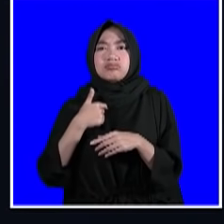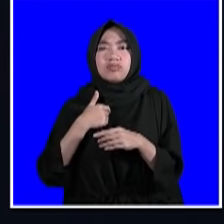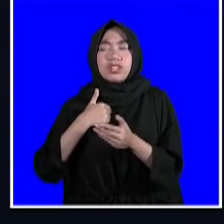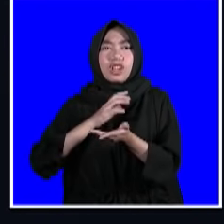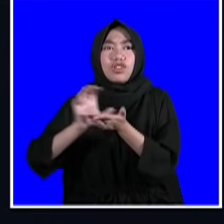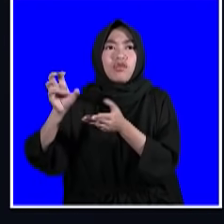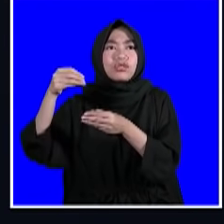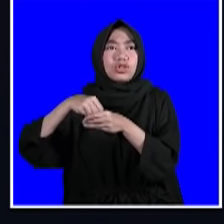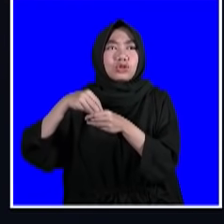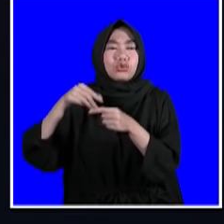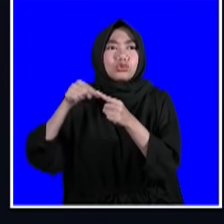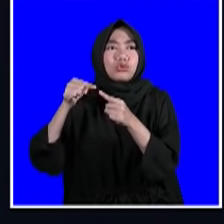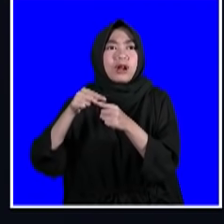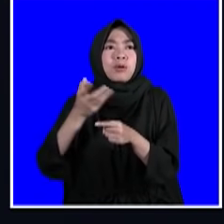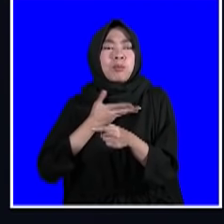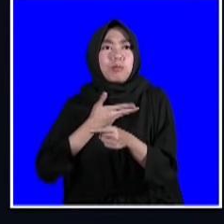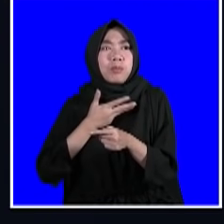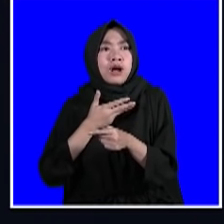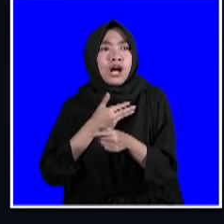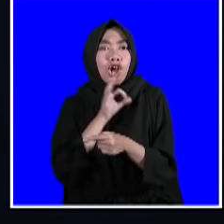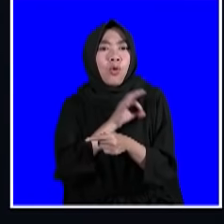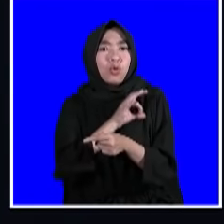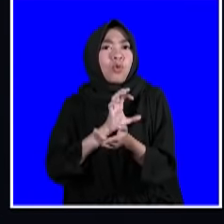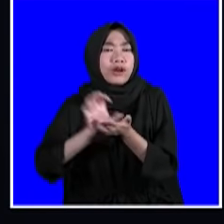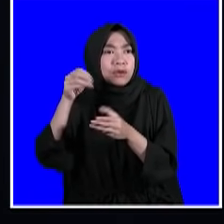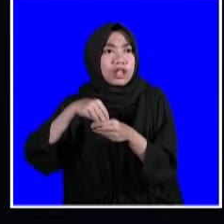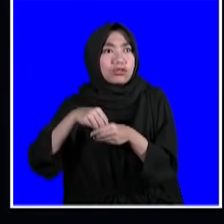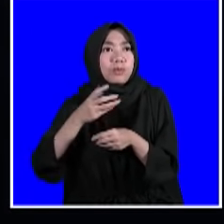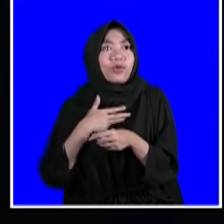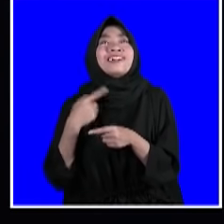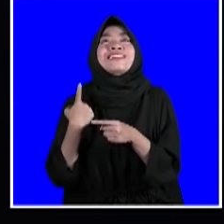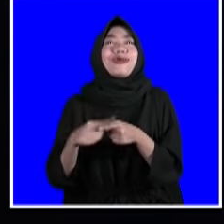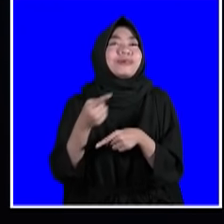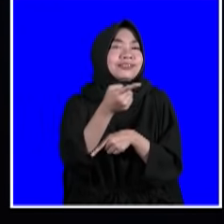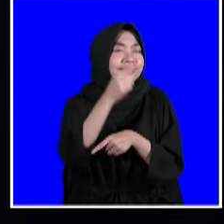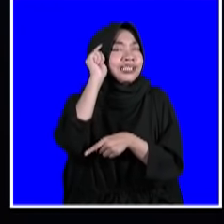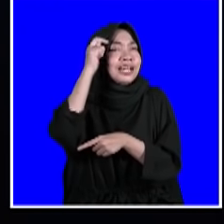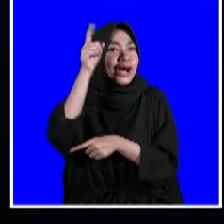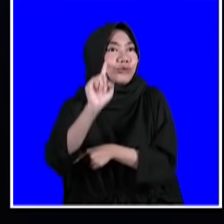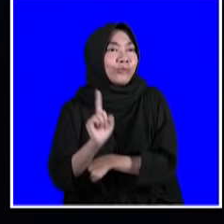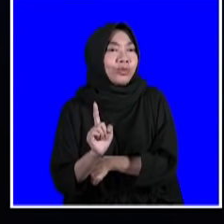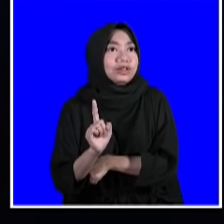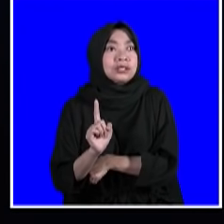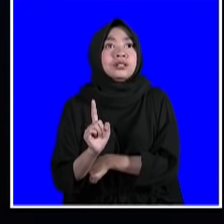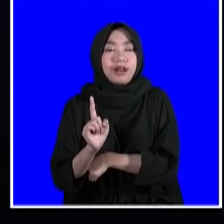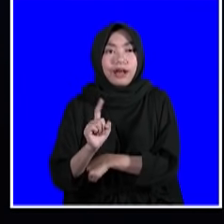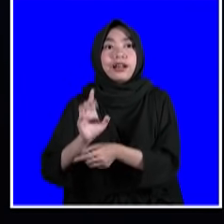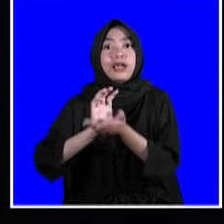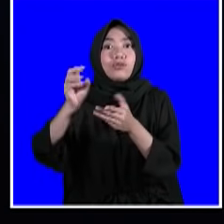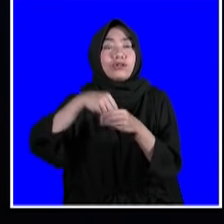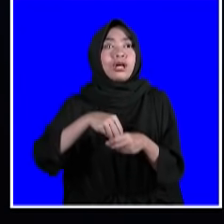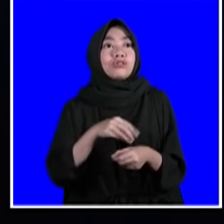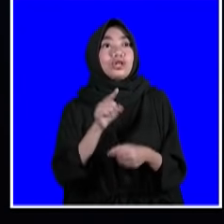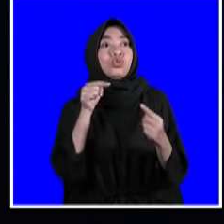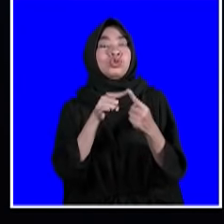berinvestasi semata-mata memang untuk mendapatkan keuntungan. Namun harus diingat, walaupun Anda tujuan investasi untuk